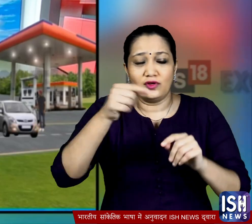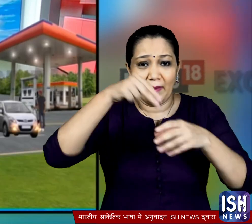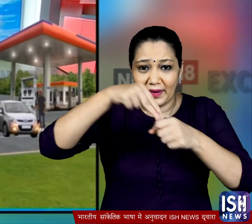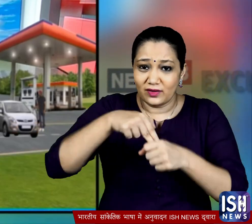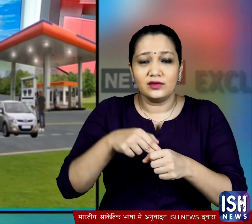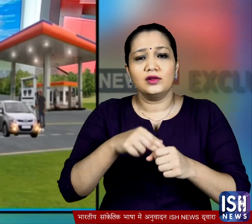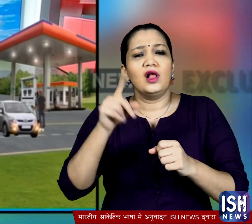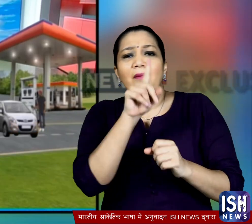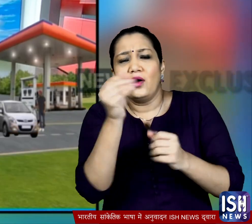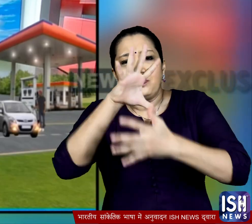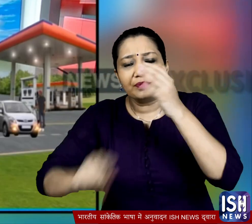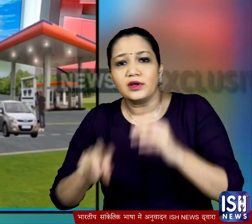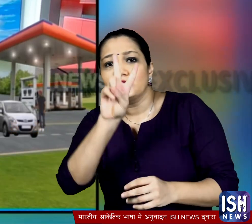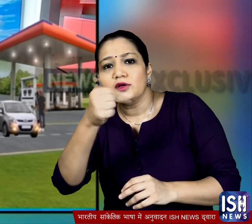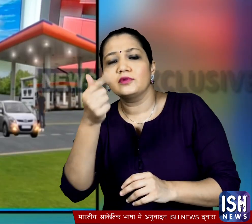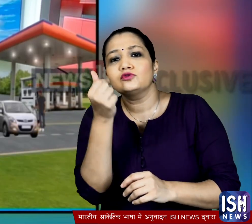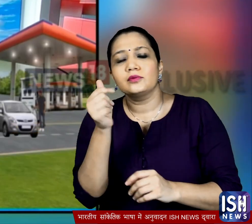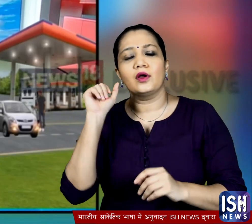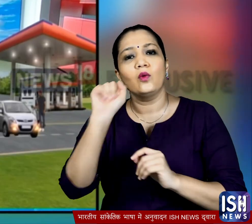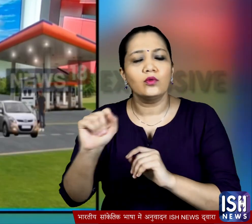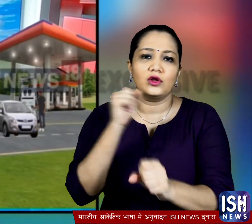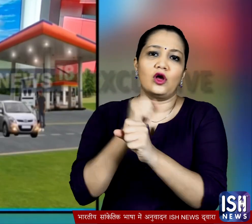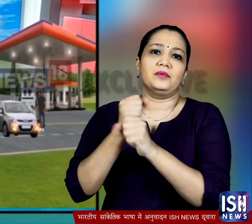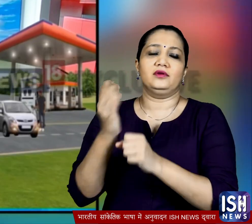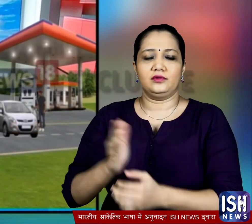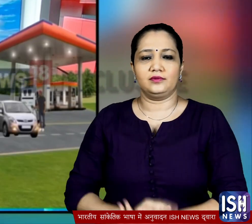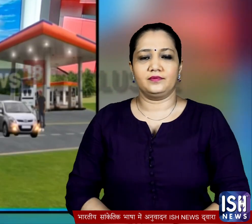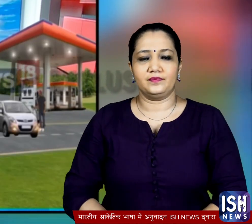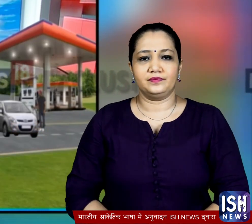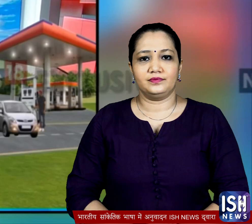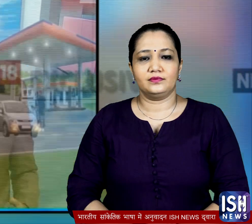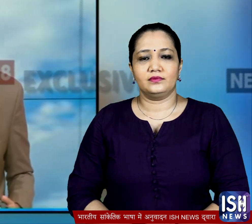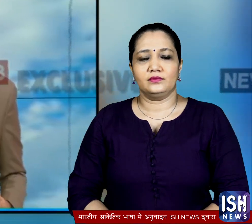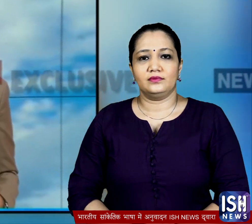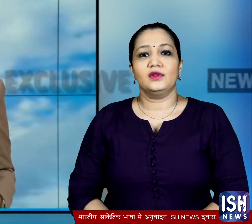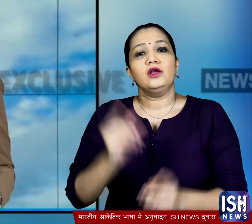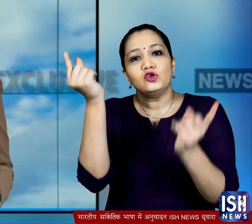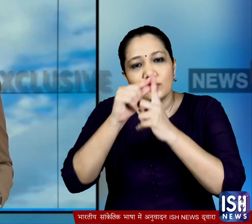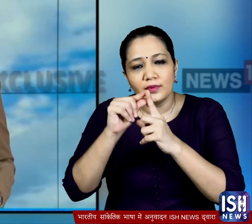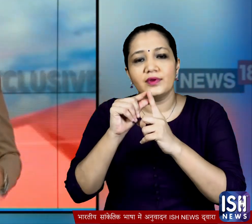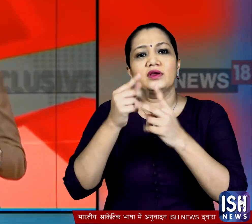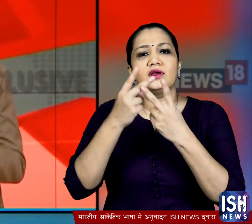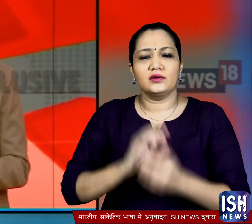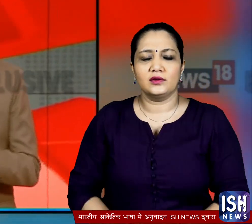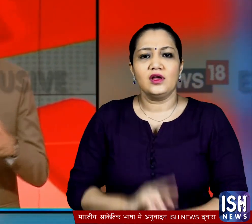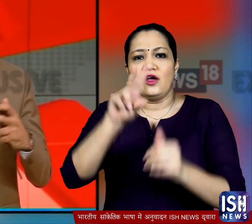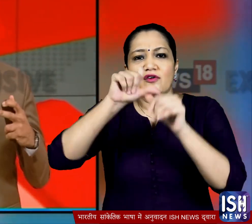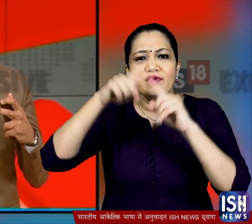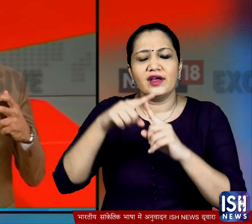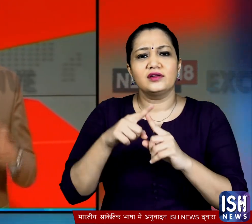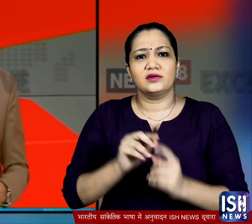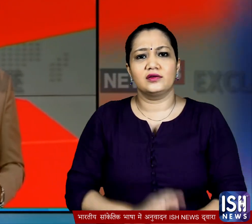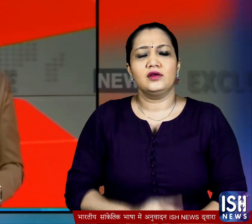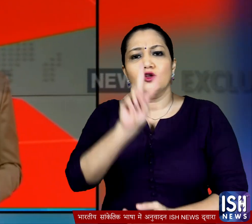है तो 100 रुपए में अंदाजन 26 रुपए राजस्थान सरकार के पास जाते हैं। और इसी तरह उत्तर प्रदेश के पेट्रोल पर वैट